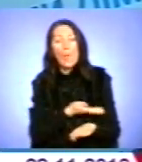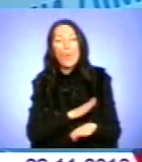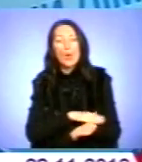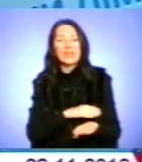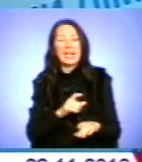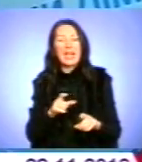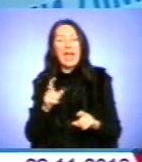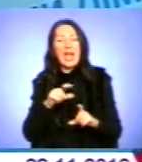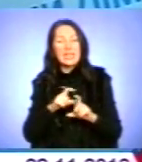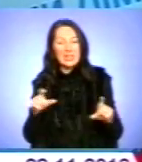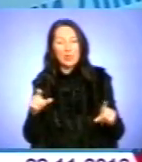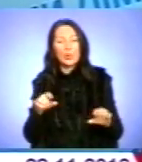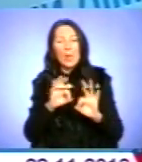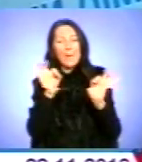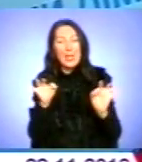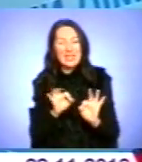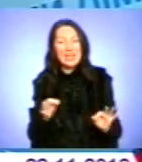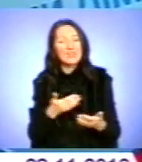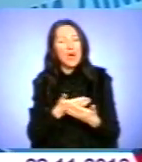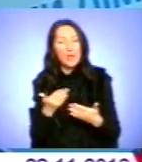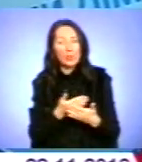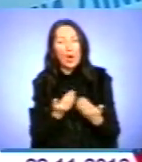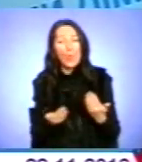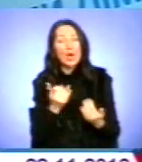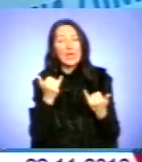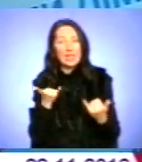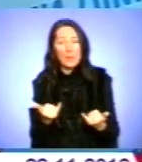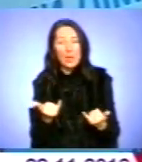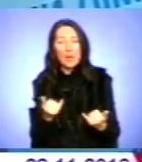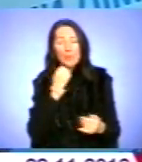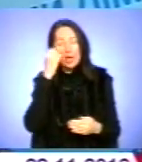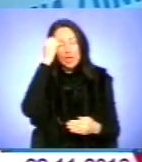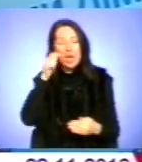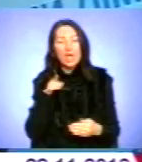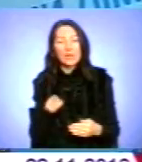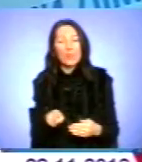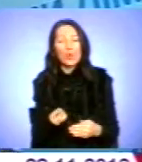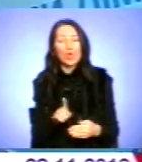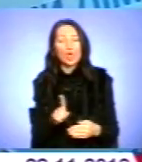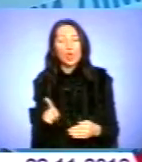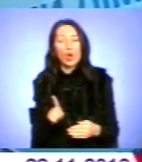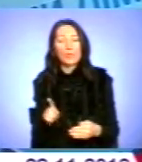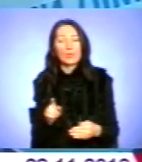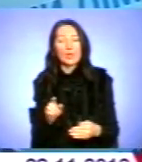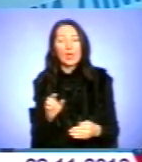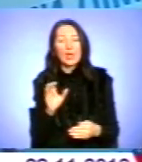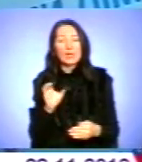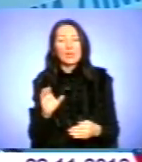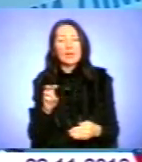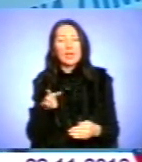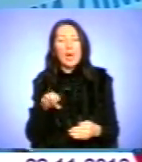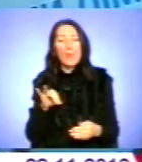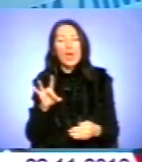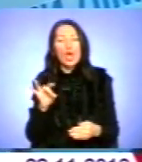мистецтва фільмового. Може тепер, благодаря тому, що Світлана Мирончук,